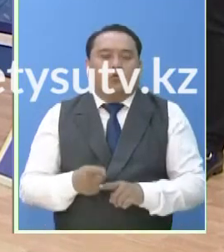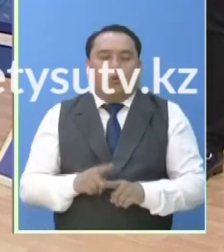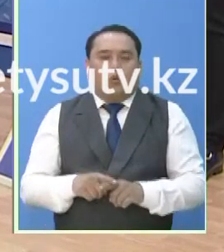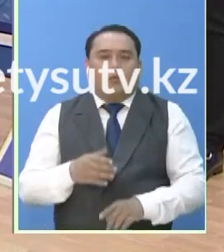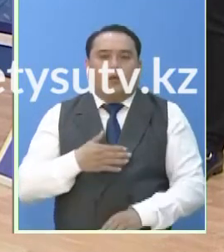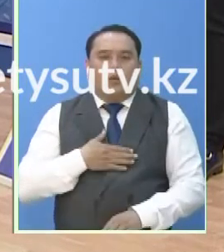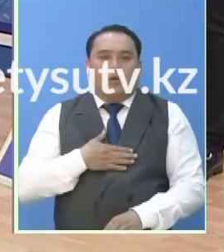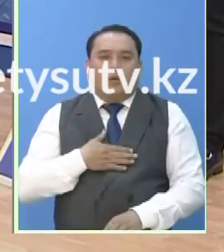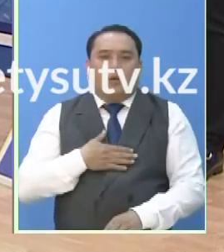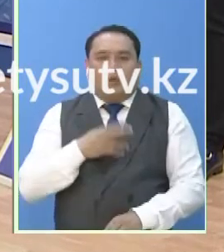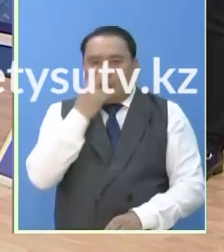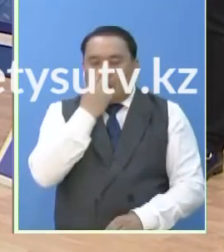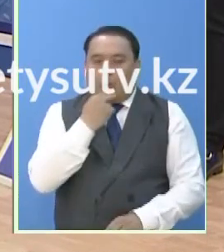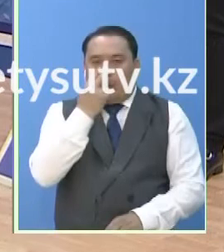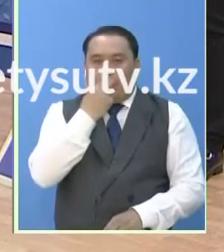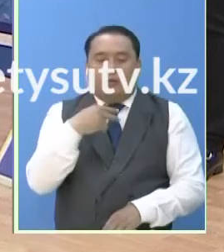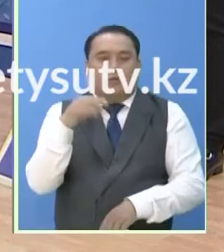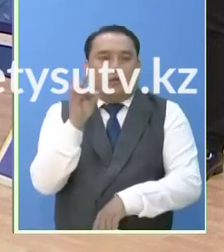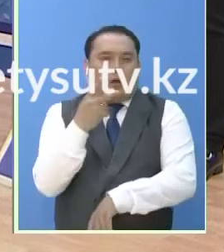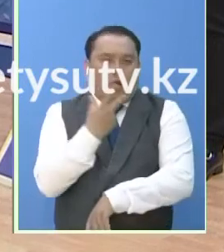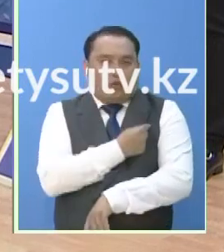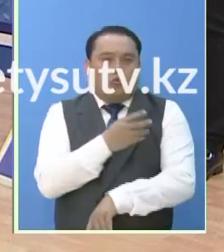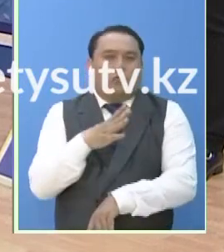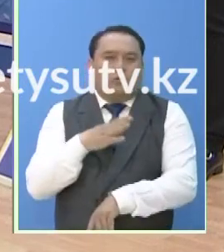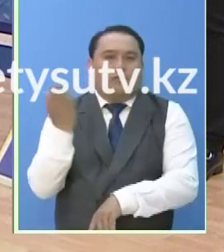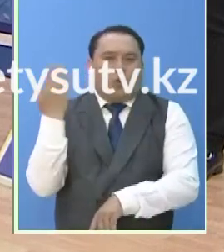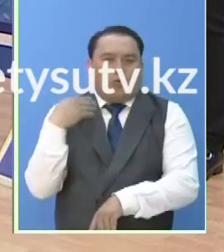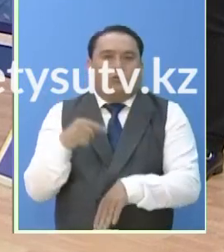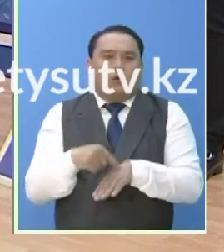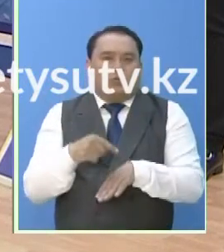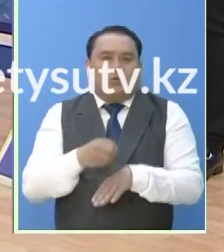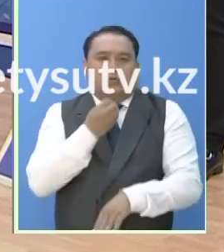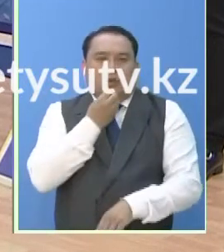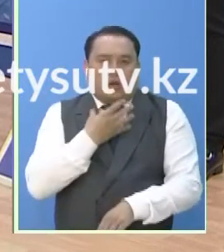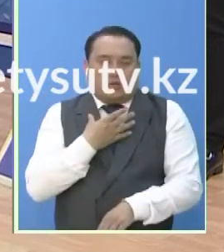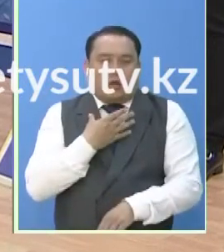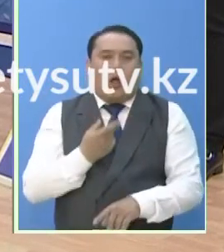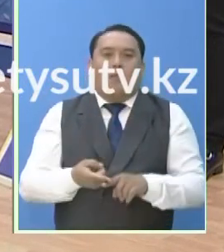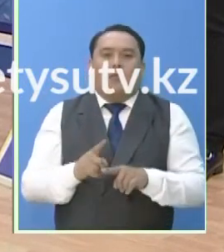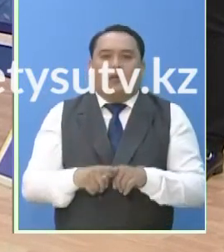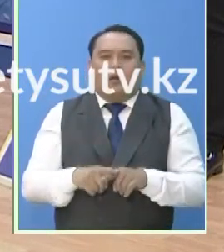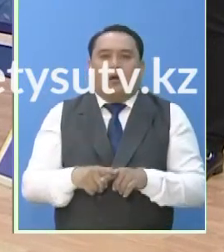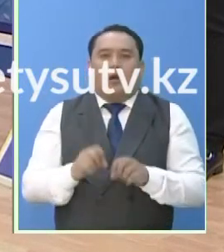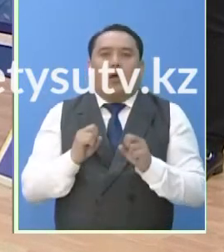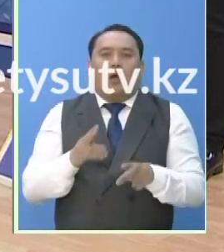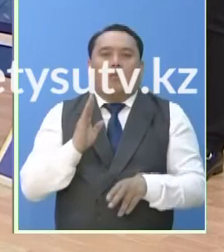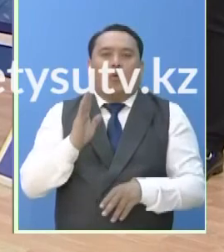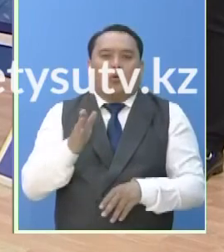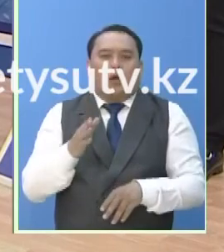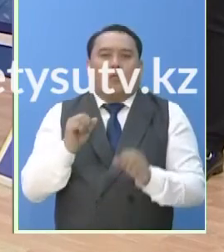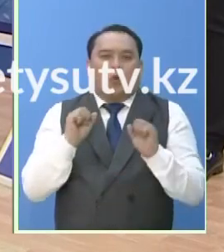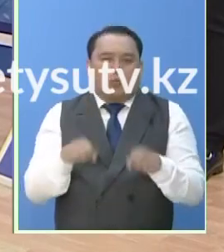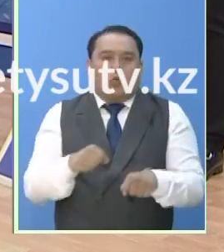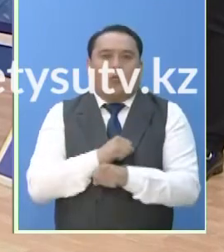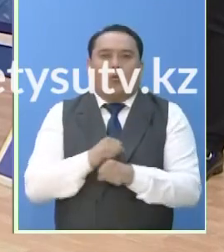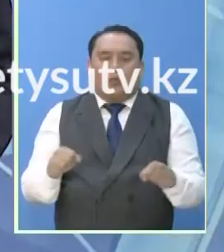Орвидан вакцина аламын. Жақсы өзімді сезінемін. Ал мына вакцинага калай болот экен? Алар алууга